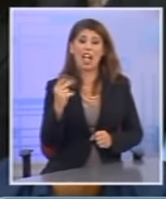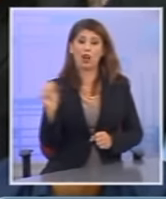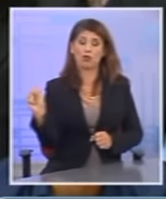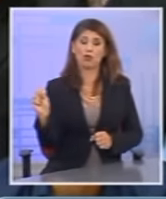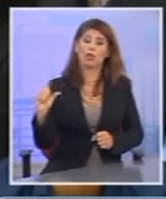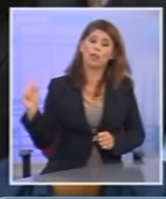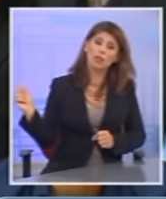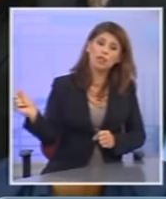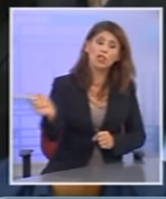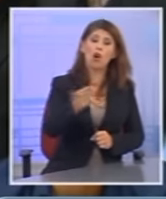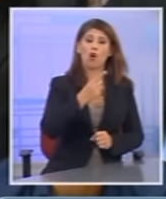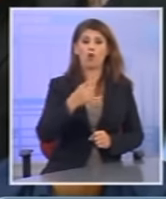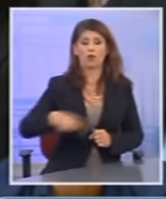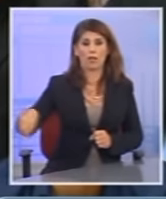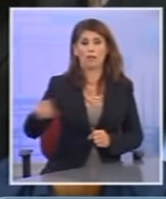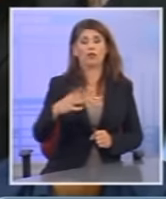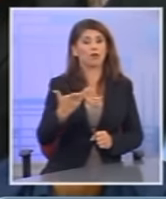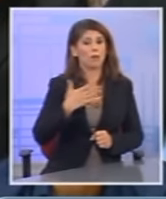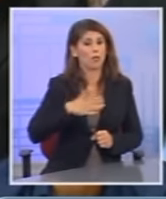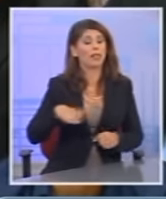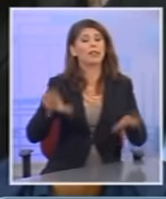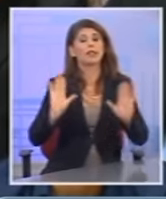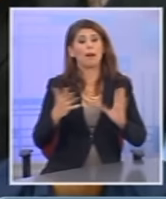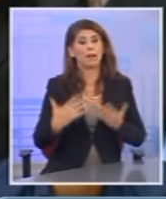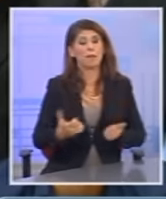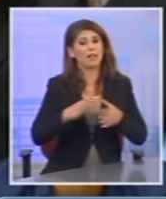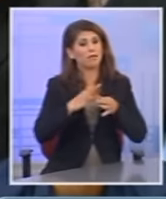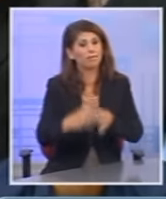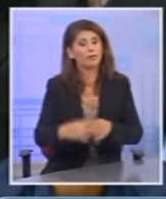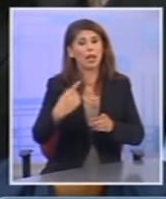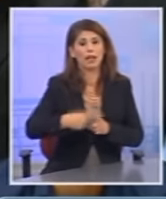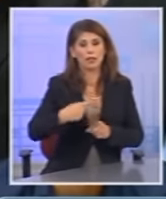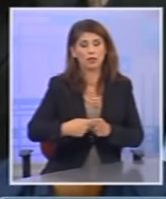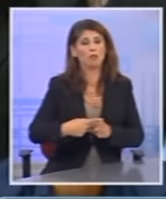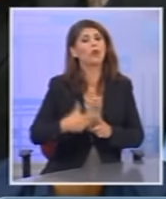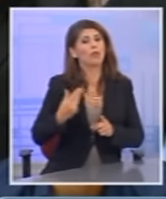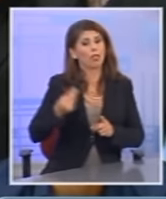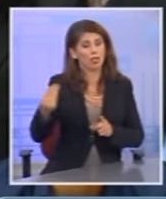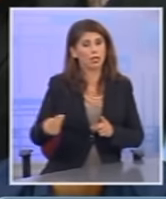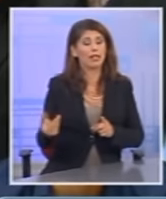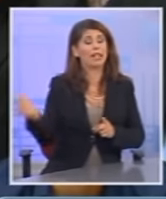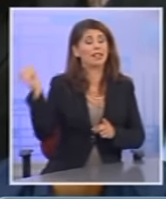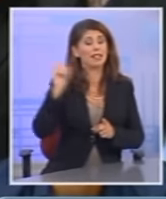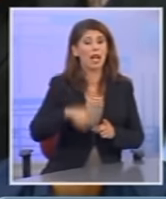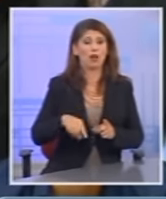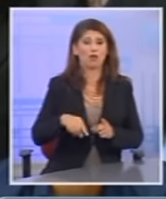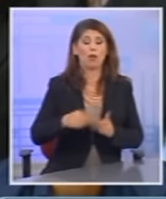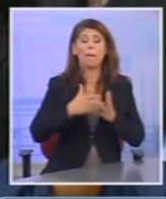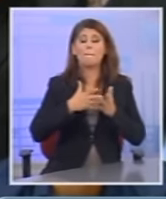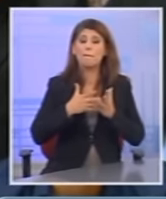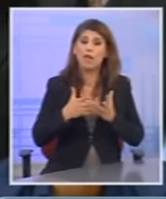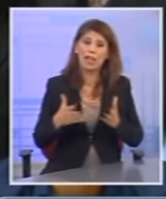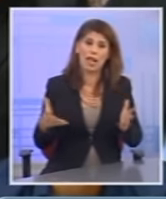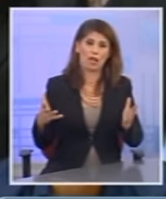και σε όλους αυτούς που θέλουν να μην υπάρχει συνέχεια του ελληνισμού δίνει και ένας άλλος μεγάλος